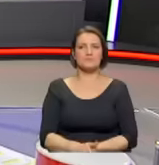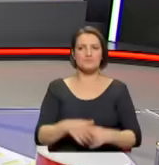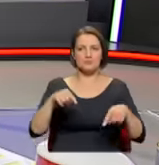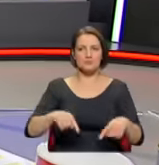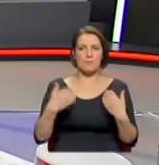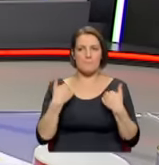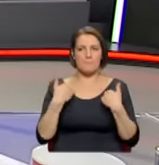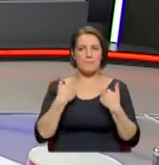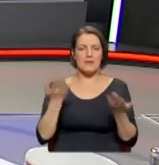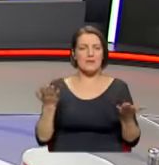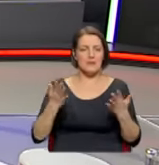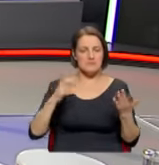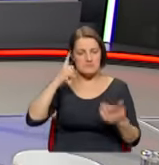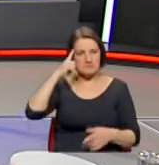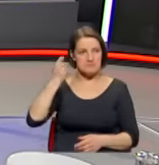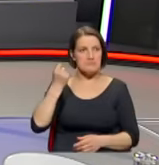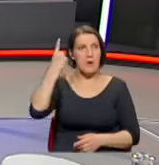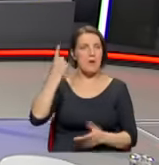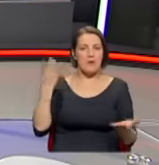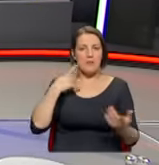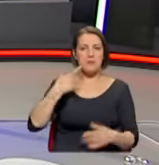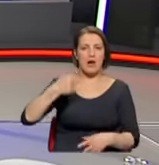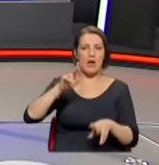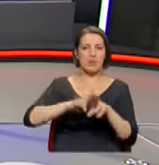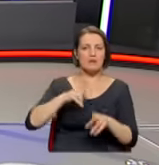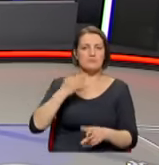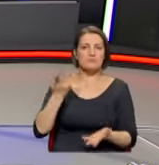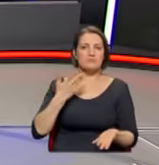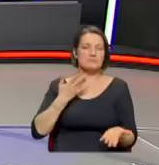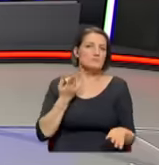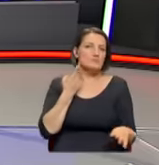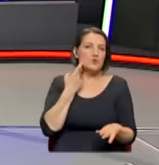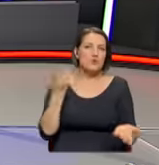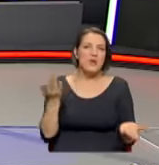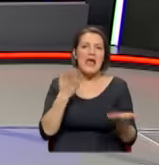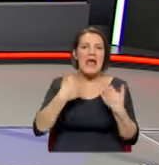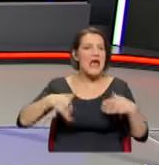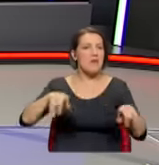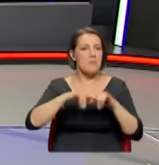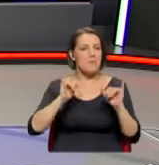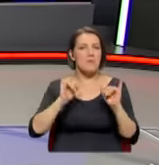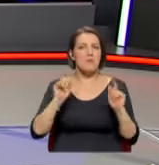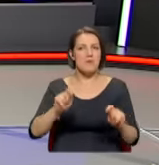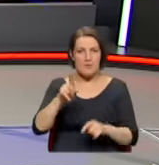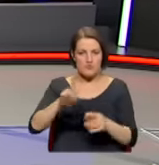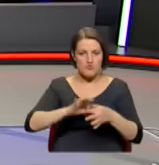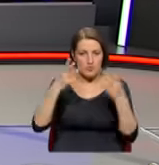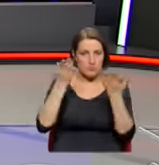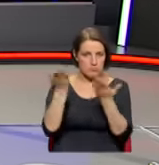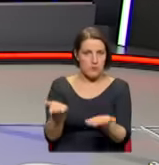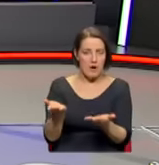Burada ben bir zeka pırıltısı görmüyorum. Bir bakanlık performansı görmüyorum. Hepimiz yaparız bunu. Bu mu bulduğunuz